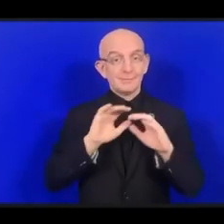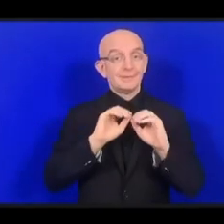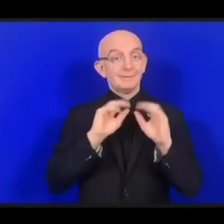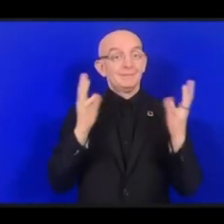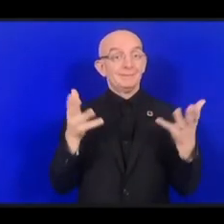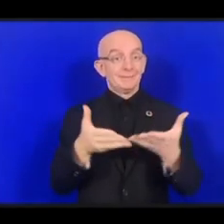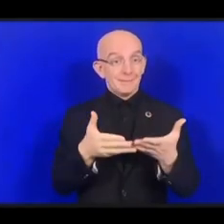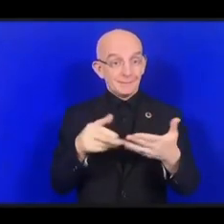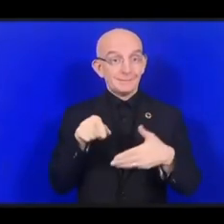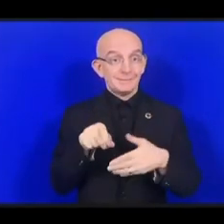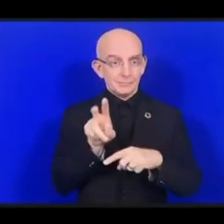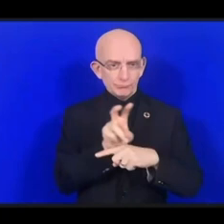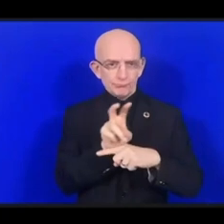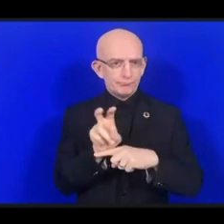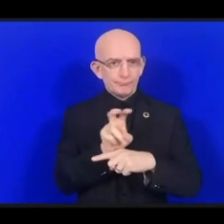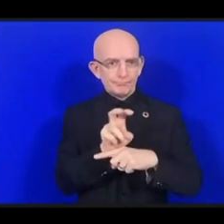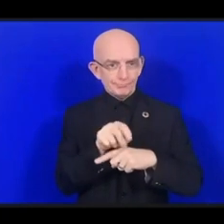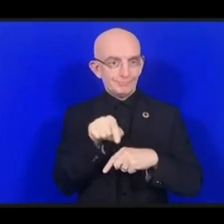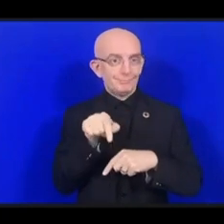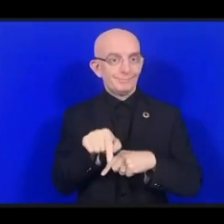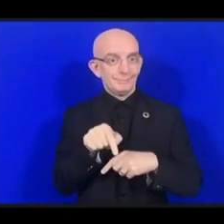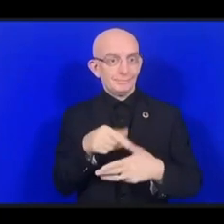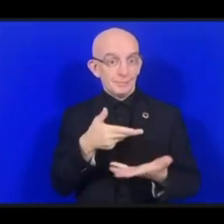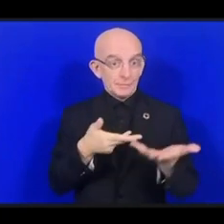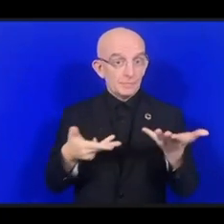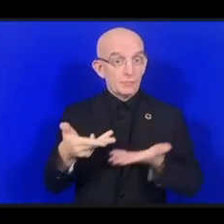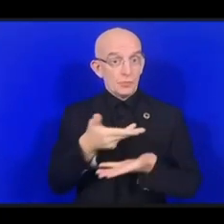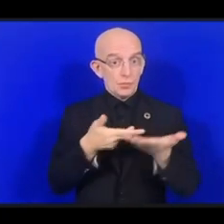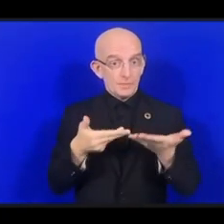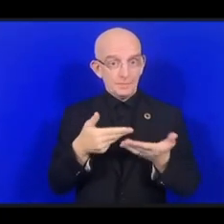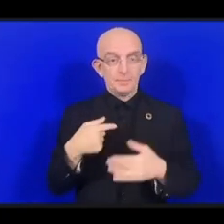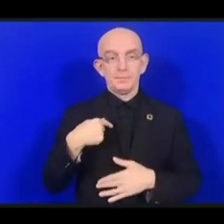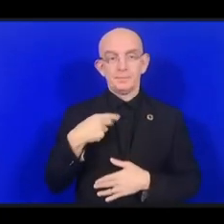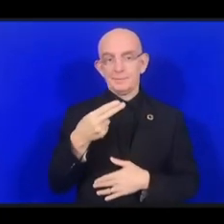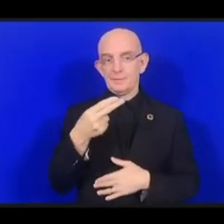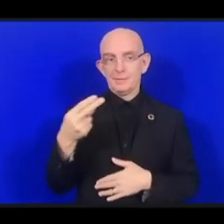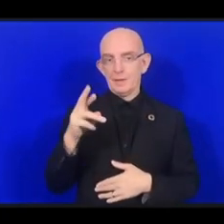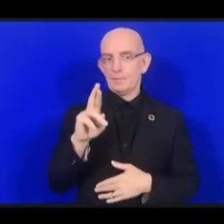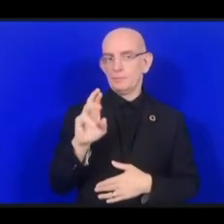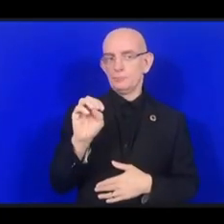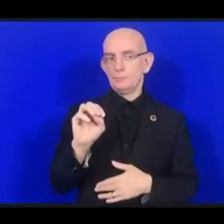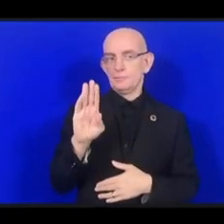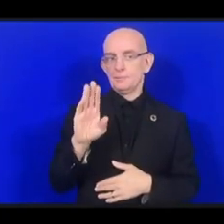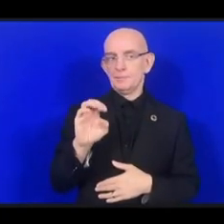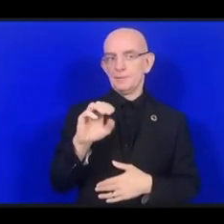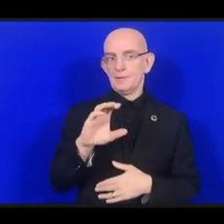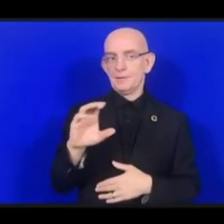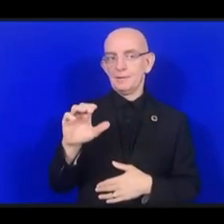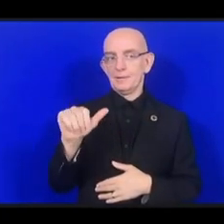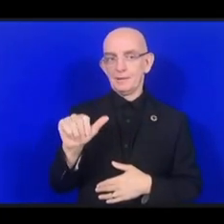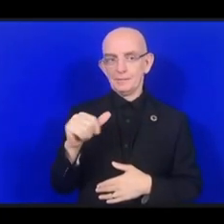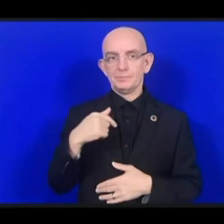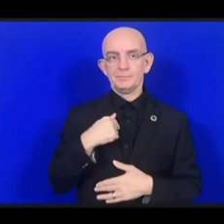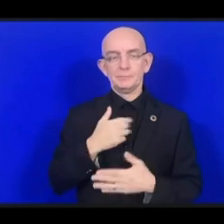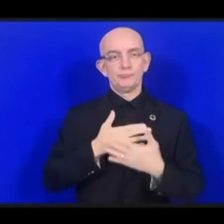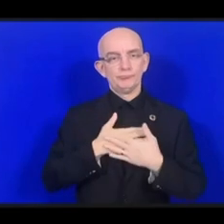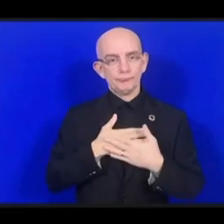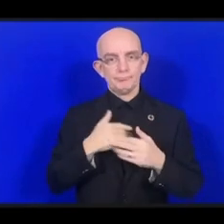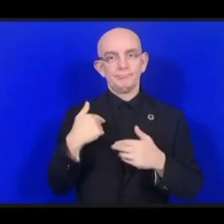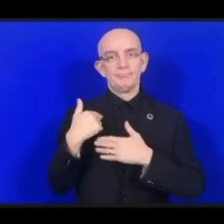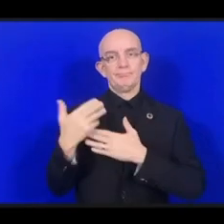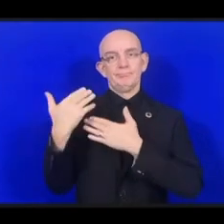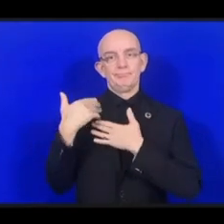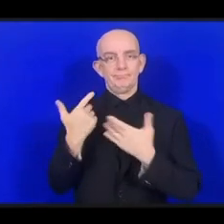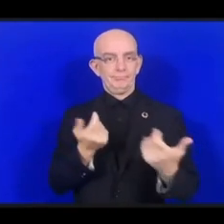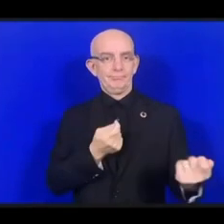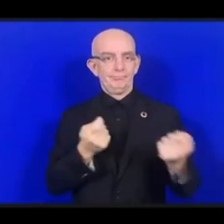الجلسه الختاميه قبل ان اعطي الكلمه لممثلي اصحاب المصلحه المتعددين